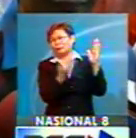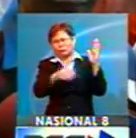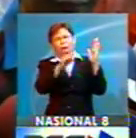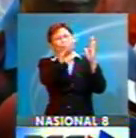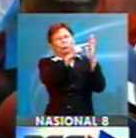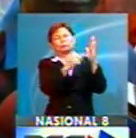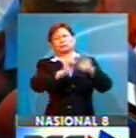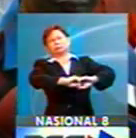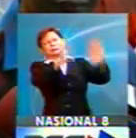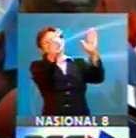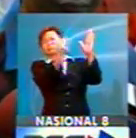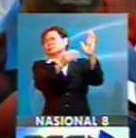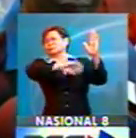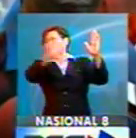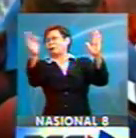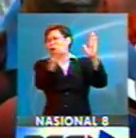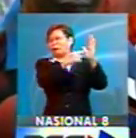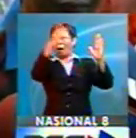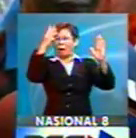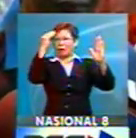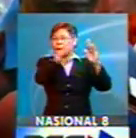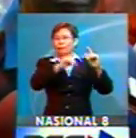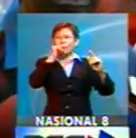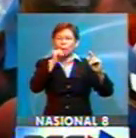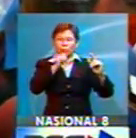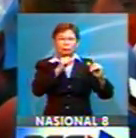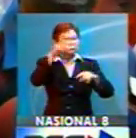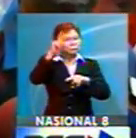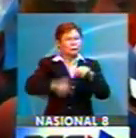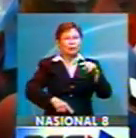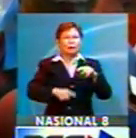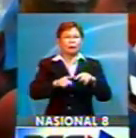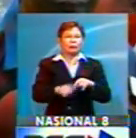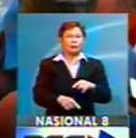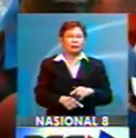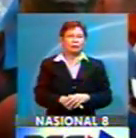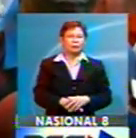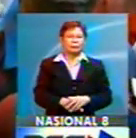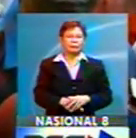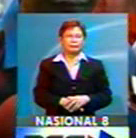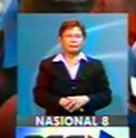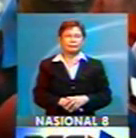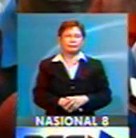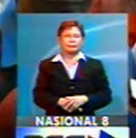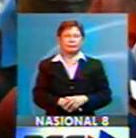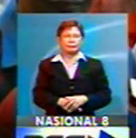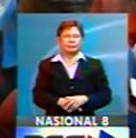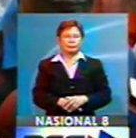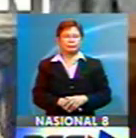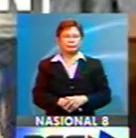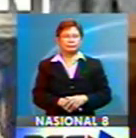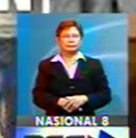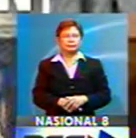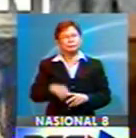Yang lelaki-lelaki, lelaki yang perempuan-perempuan tidak boleh apa ni menyerupai antara lelaki-lelaki dan